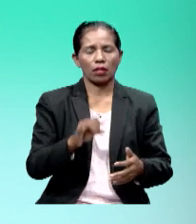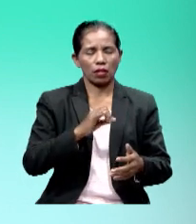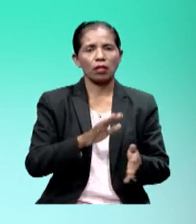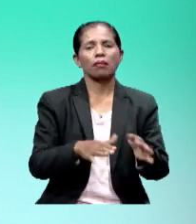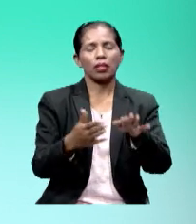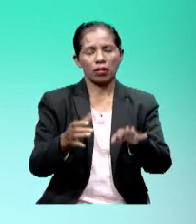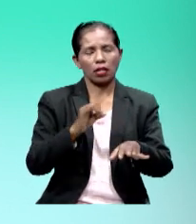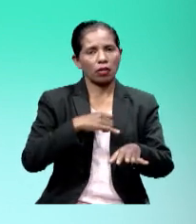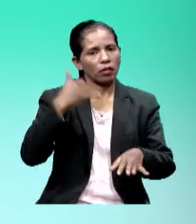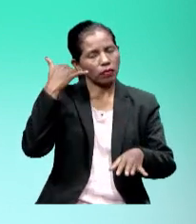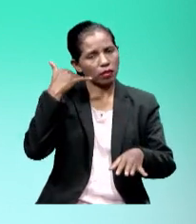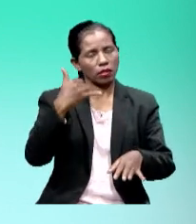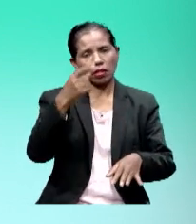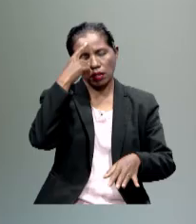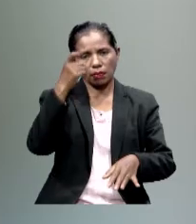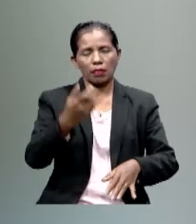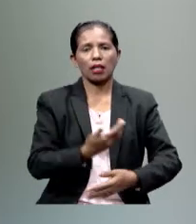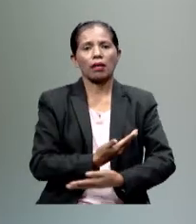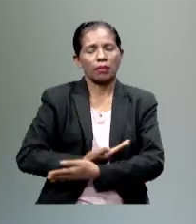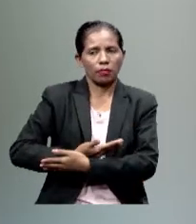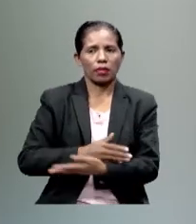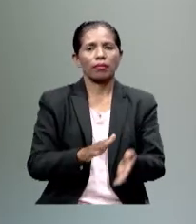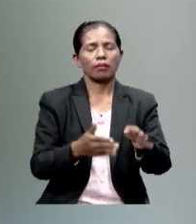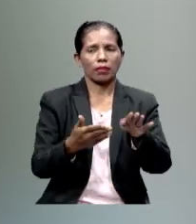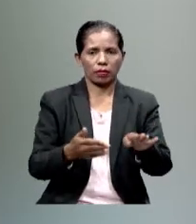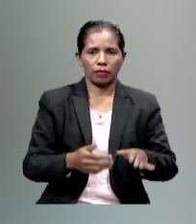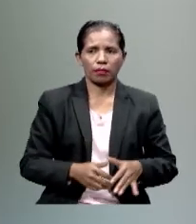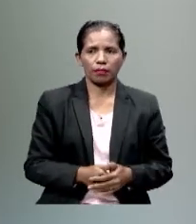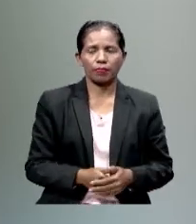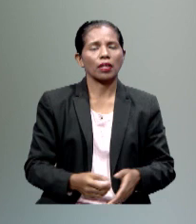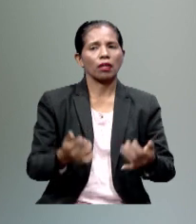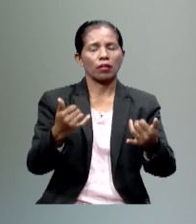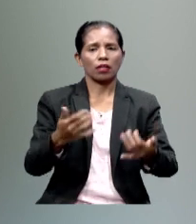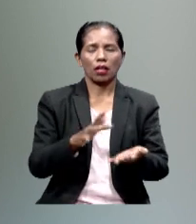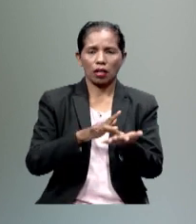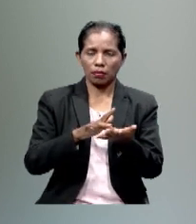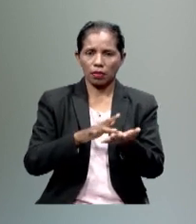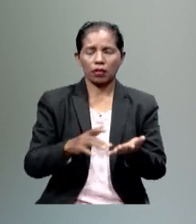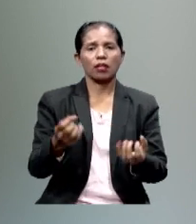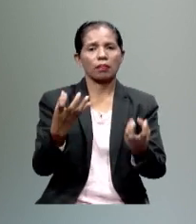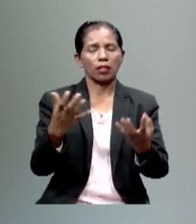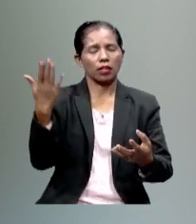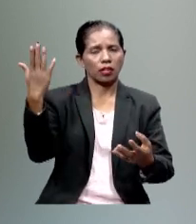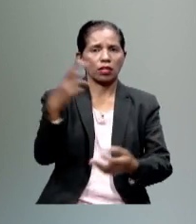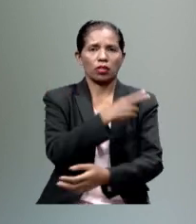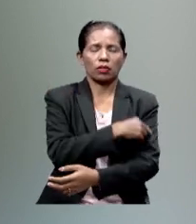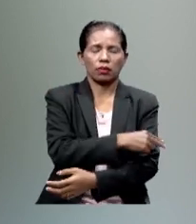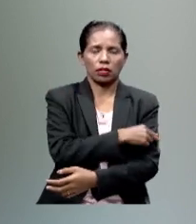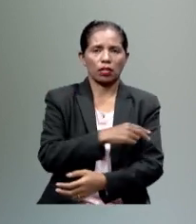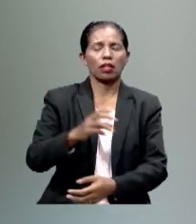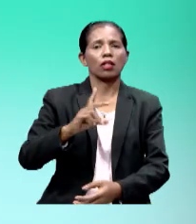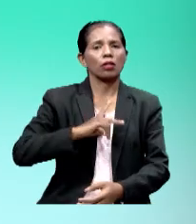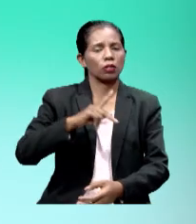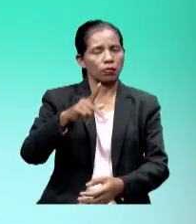konduktor ada mungkin lafali meta malabar kisilah ana. Tuirani Setu Amaral dadaune ai moruk ai tembarak iha sentru Saudi Ilomar la